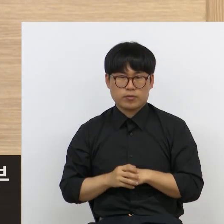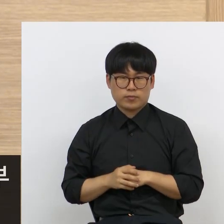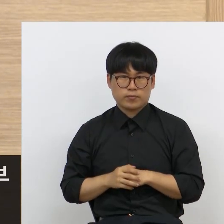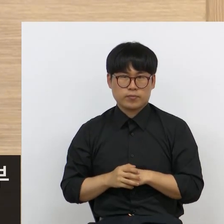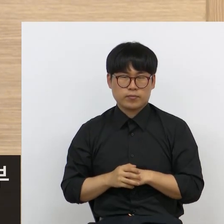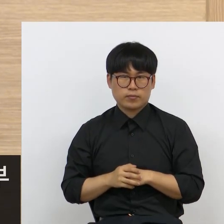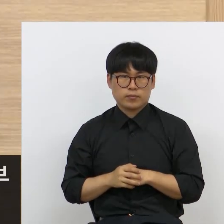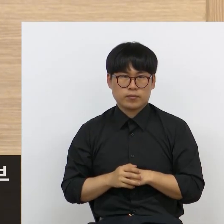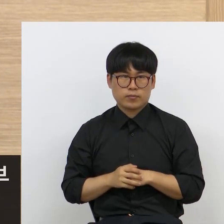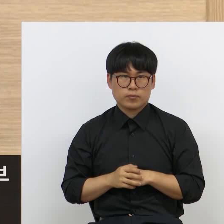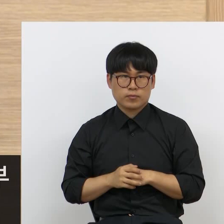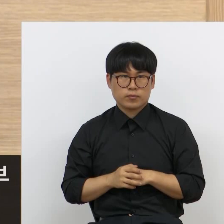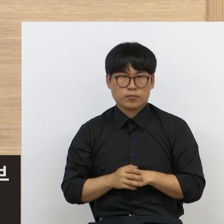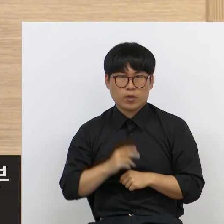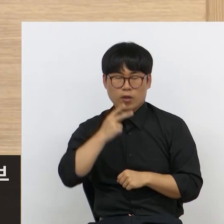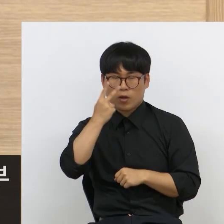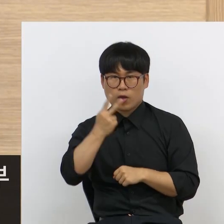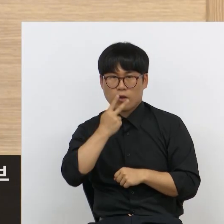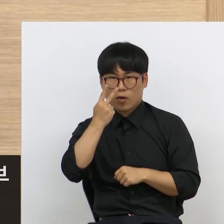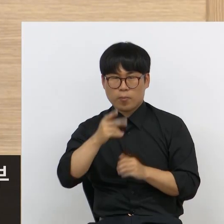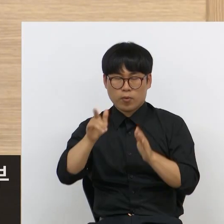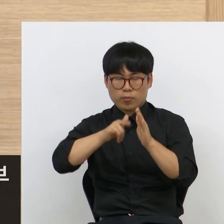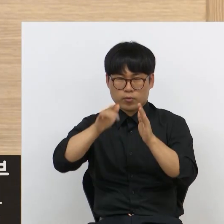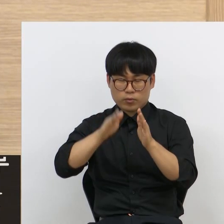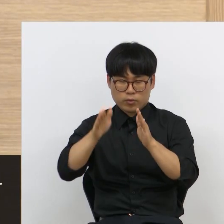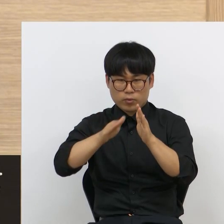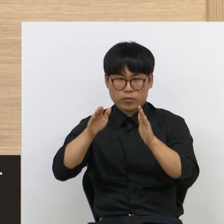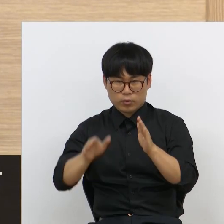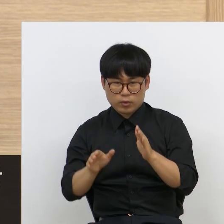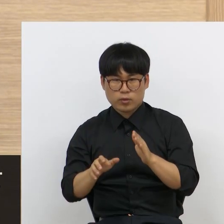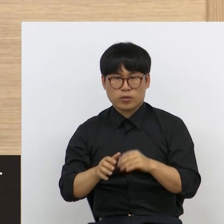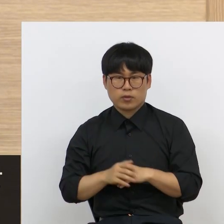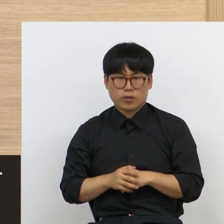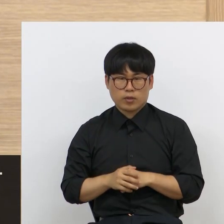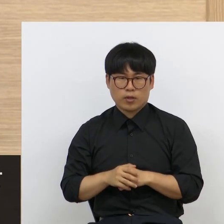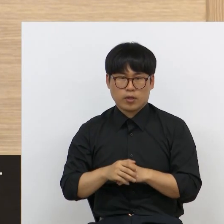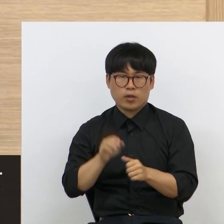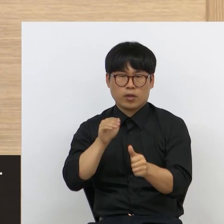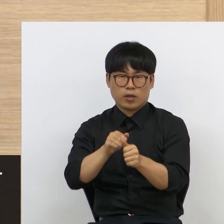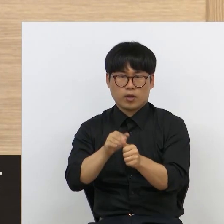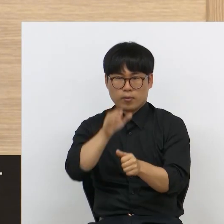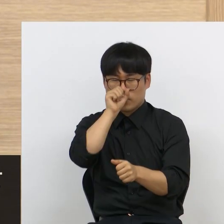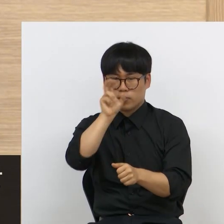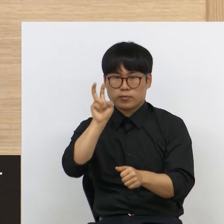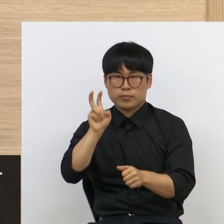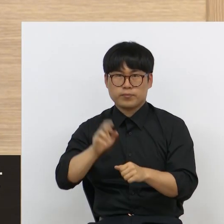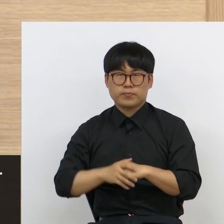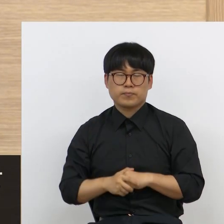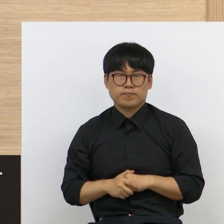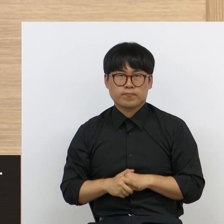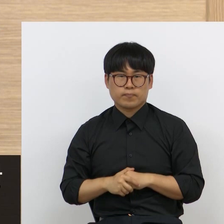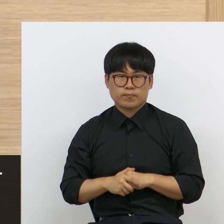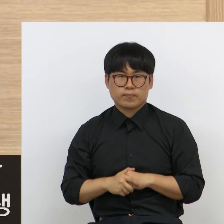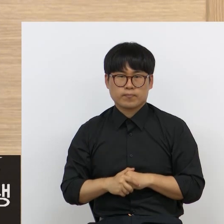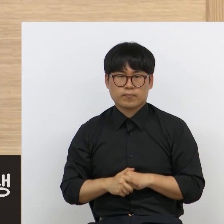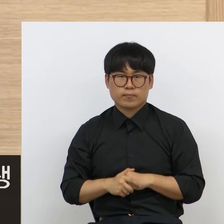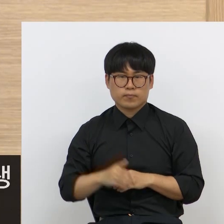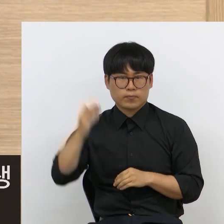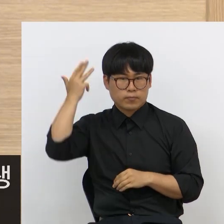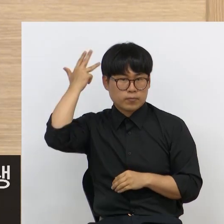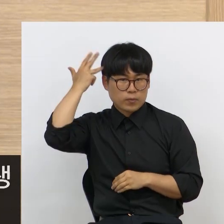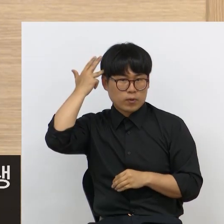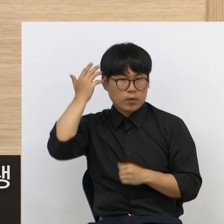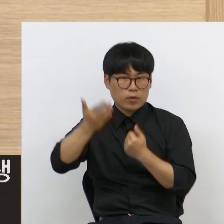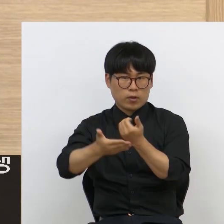심평원이나 보험공단에 우리가 필요성을 계속 꾸준히 얘기해야 될 거라고 생각합니다. 인공화호 혜택을 보지 못하는 가장